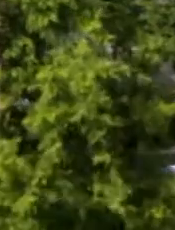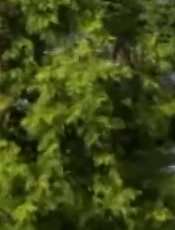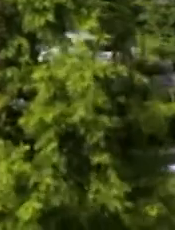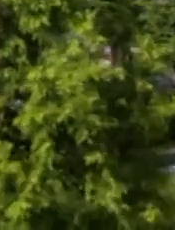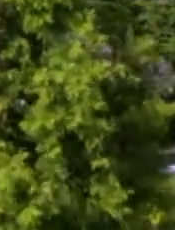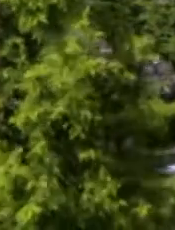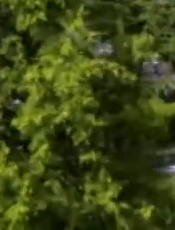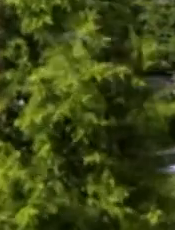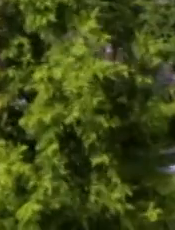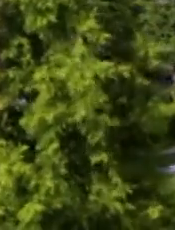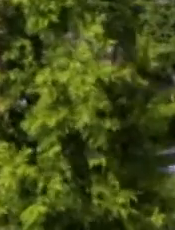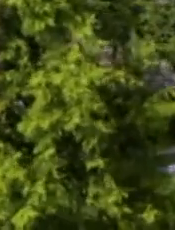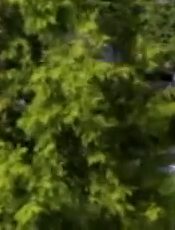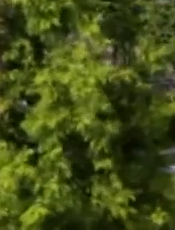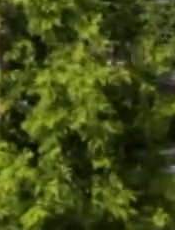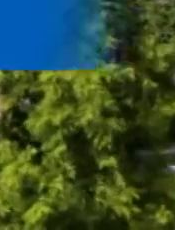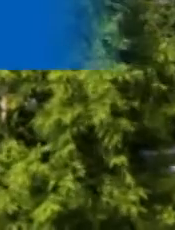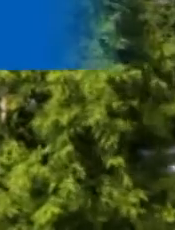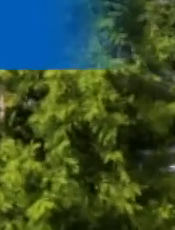문화축제를 개최했습니다.